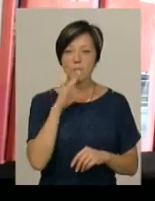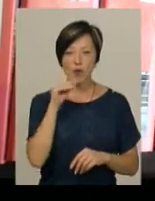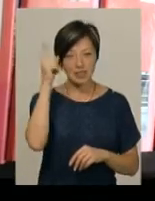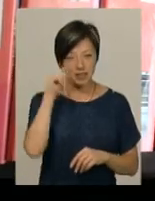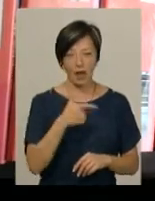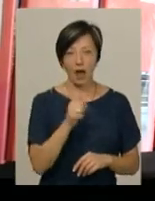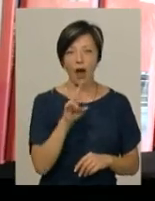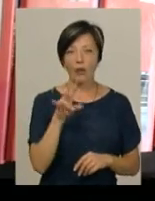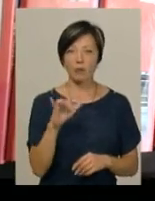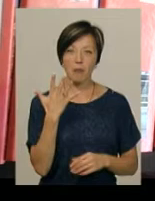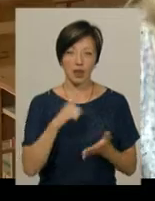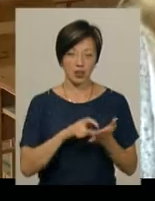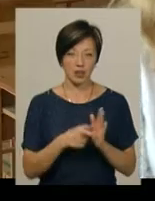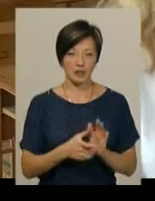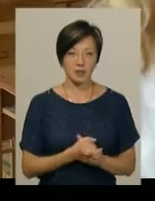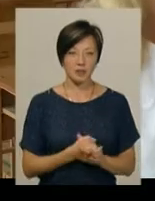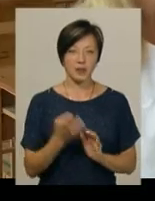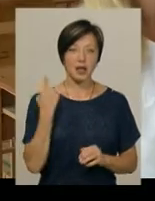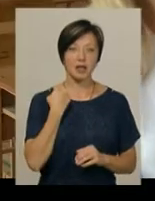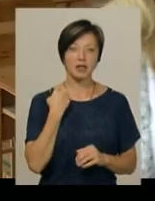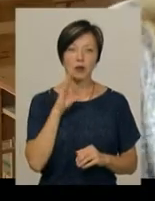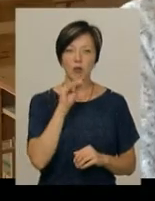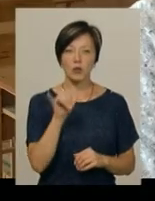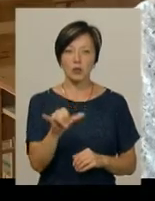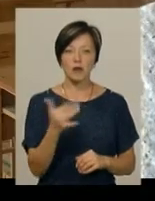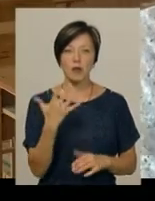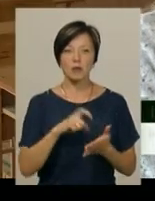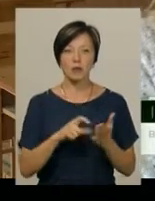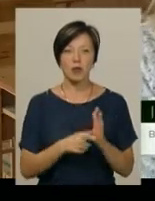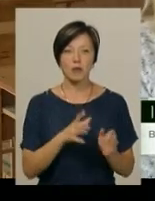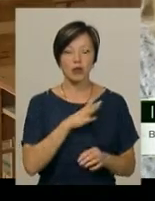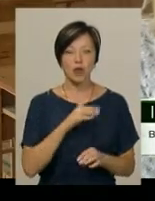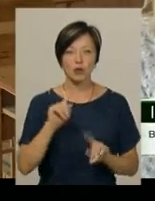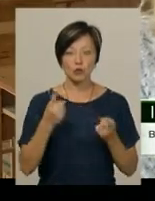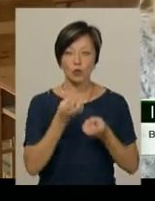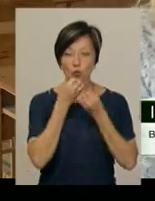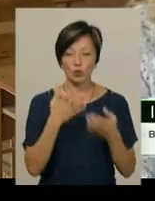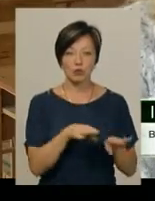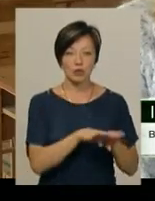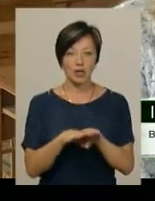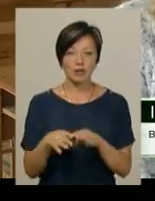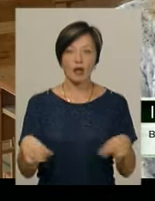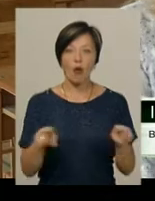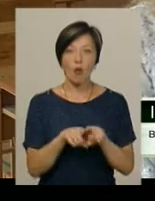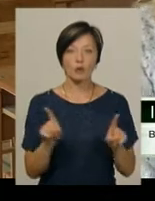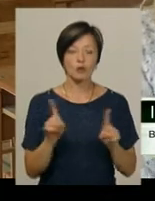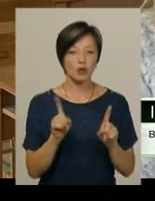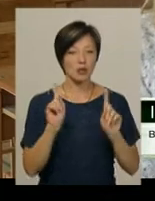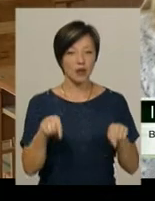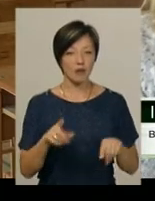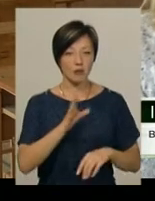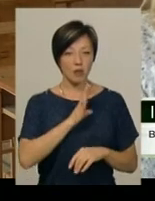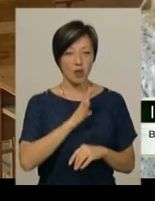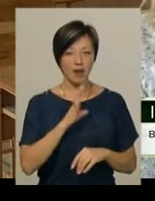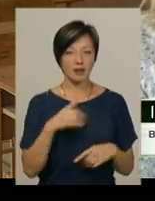Ганну Іванішину з 5 класу. Англійська мова в неї вже в 5 класі була на дуже хорошому рівні, на такому, що навіть от була